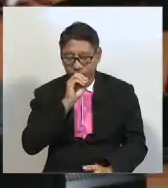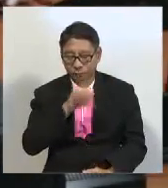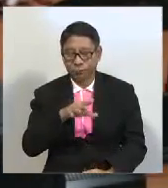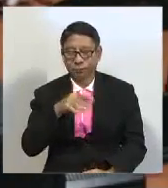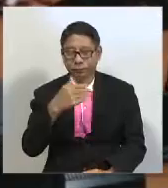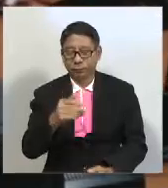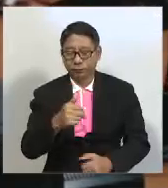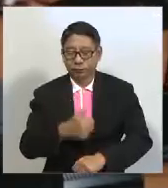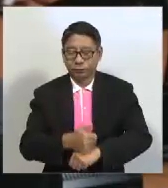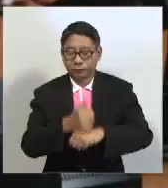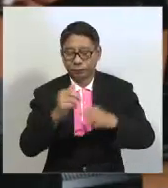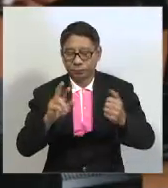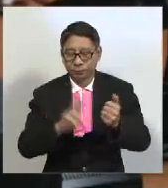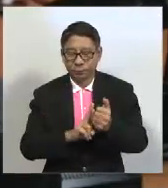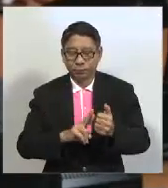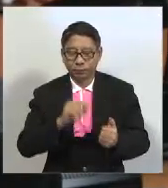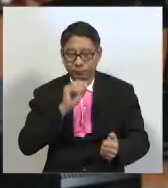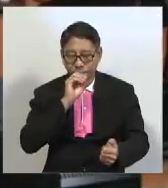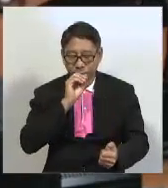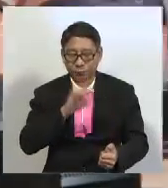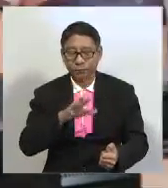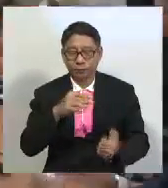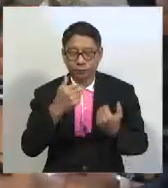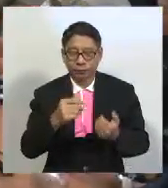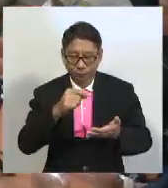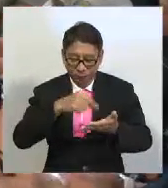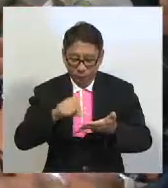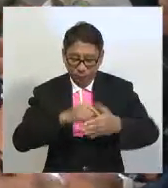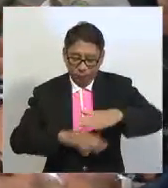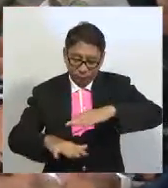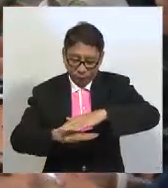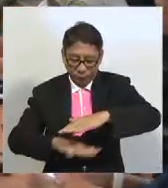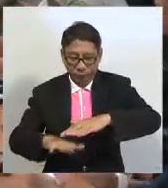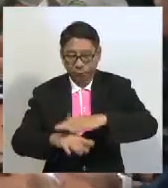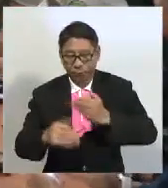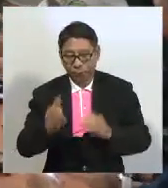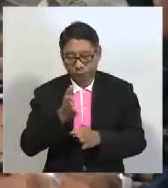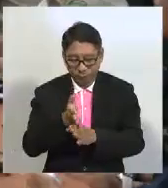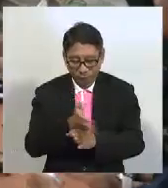รัตรองผู้บังคับการบอกว่าหลังจากนี้จะตรวจสอบพยานหลักฐานต่าง